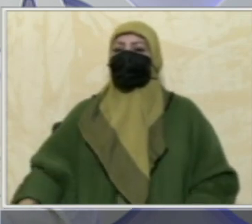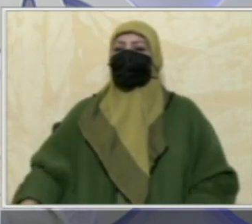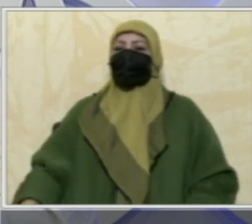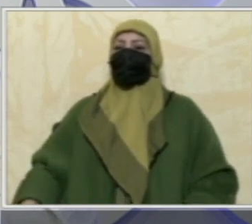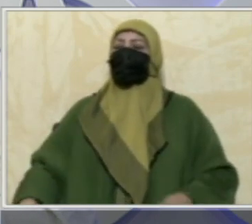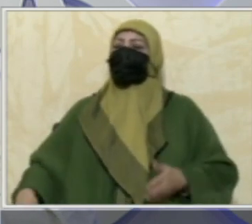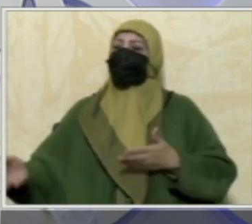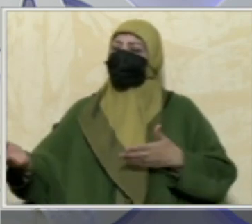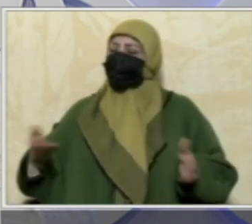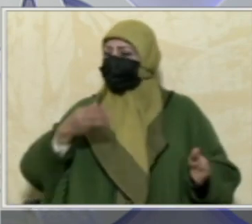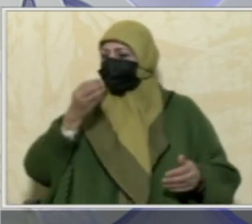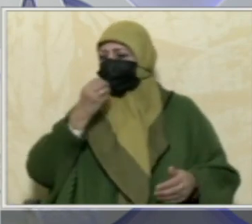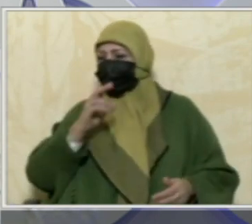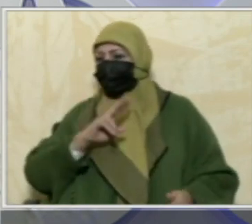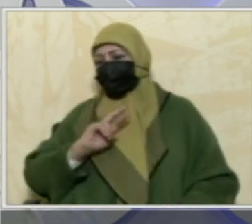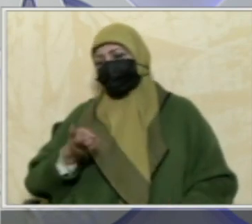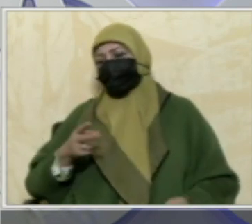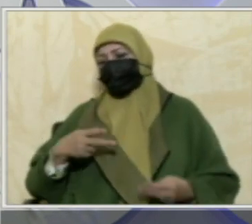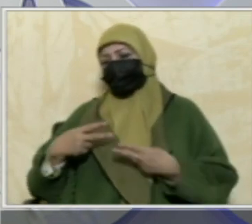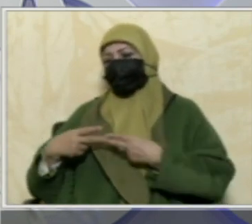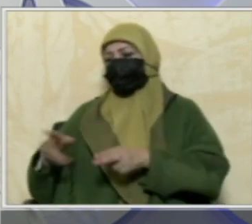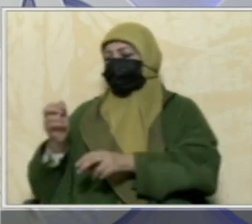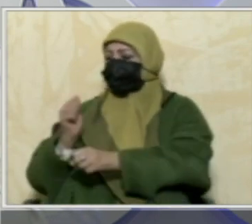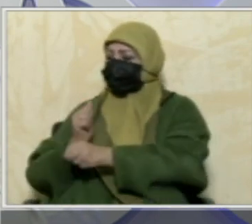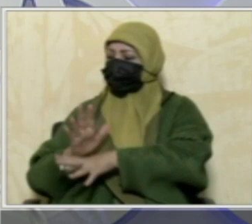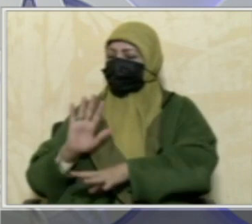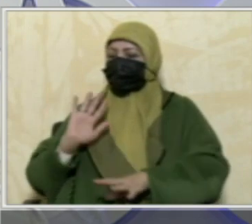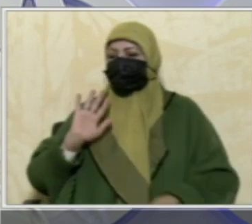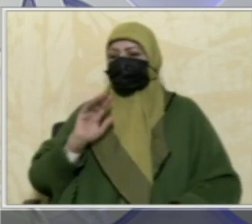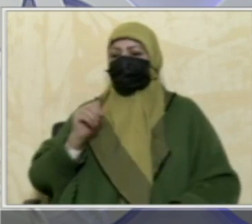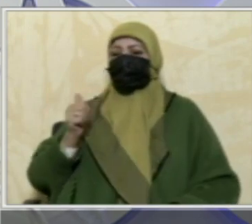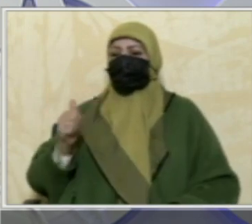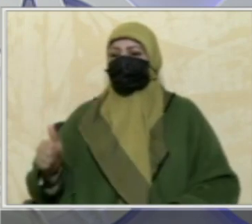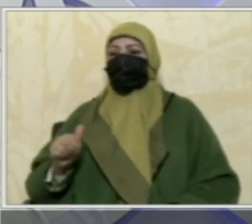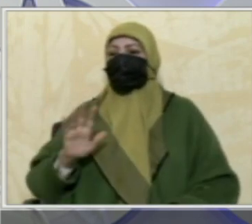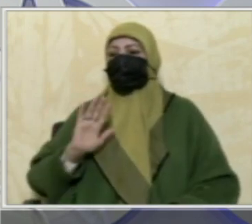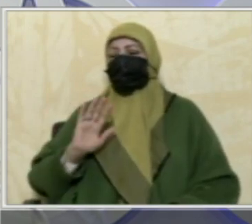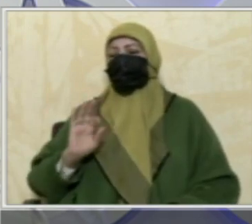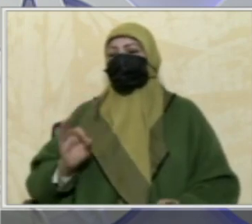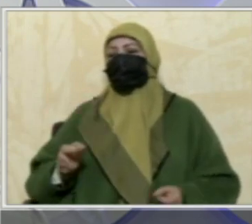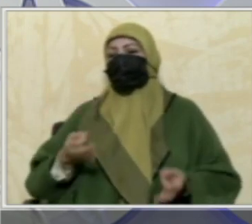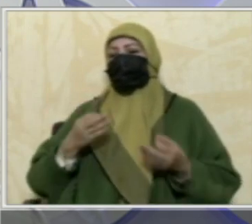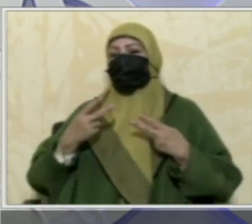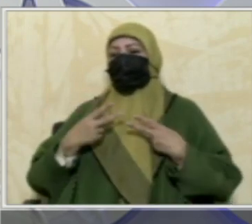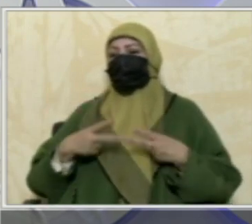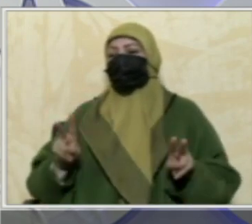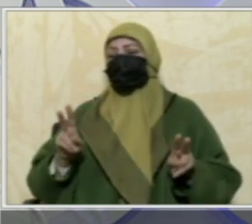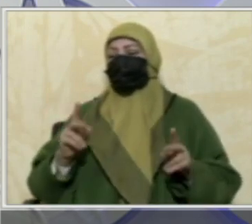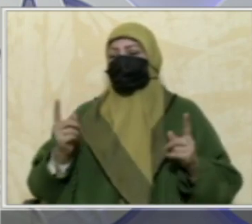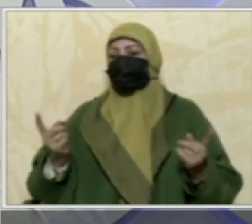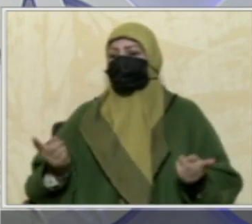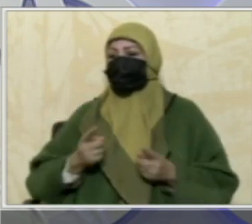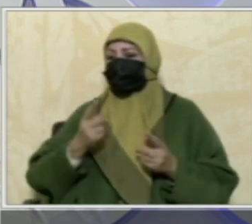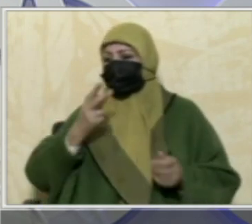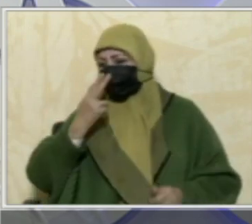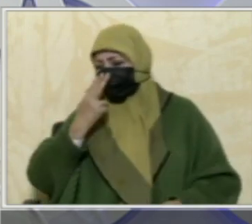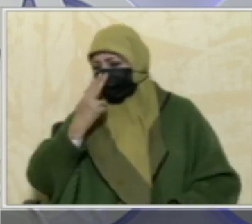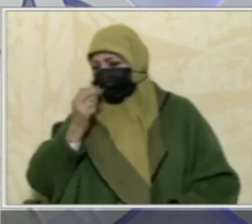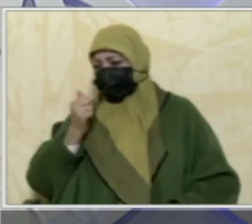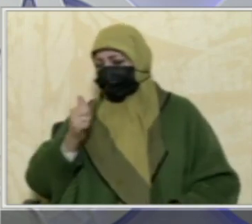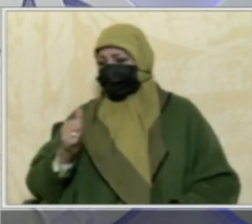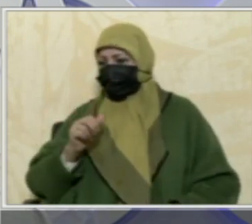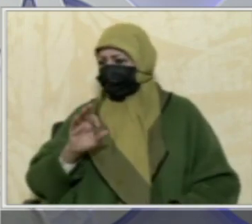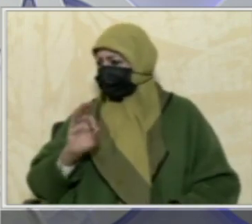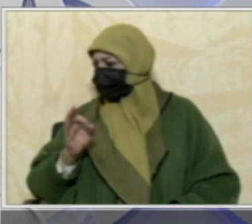الظاهر انه اذا لم يكن مشترطا ولم تجري به العاده ولم تقل هذا الكلام له قبل